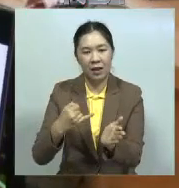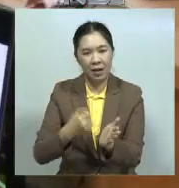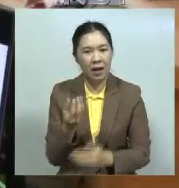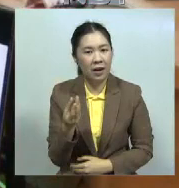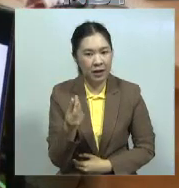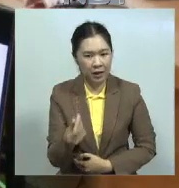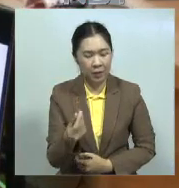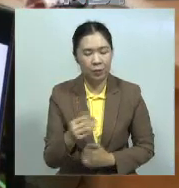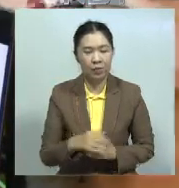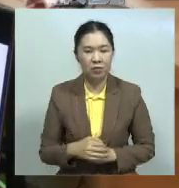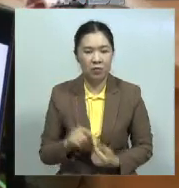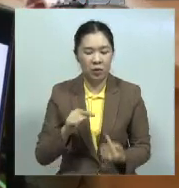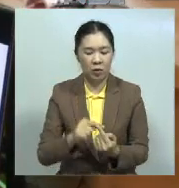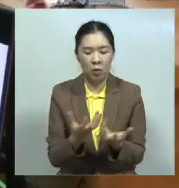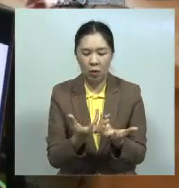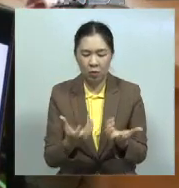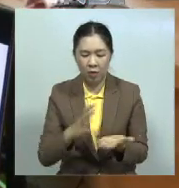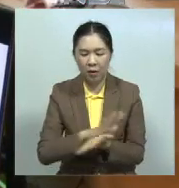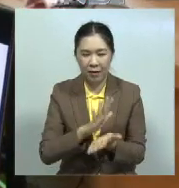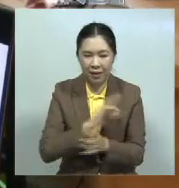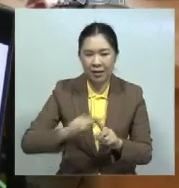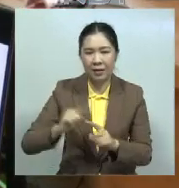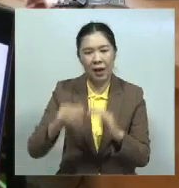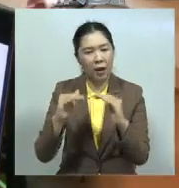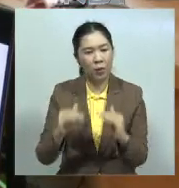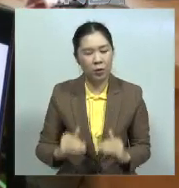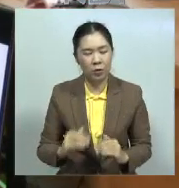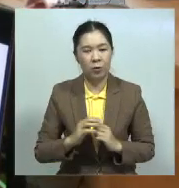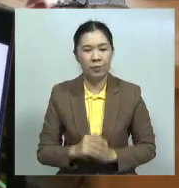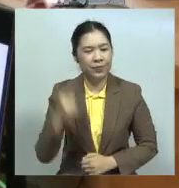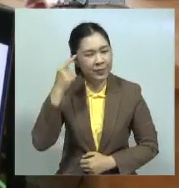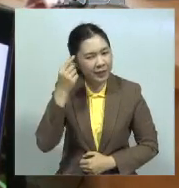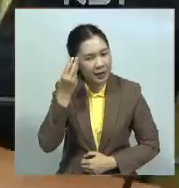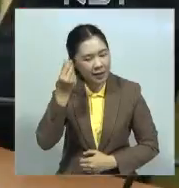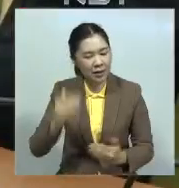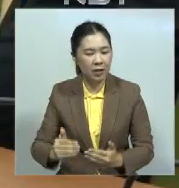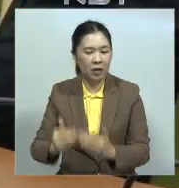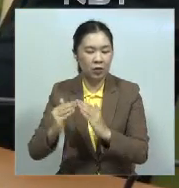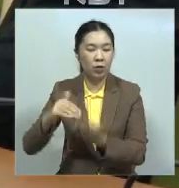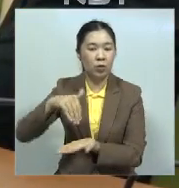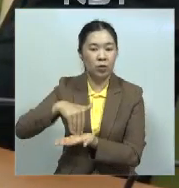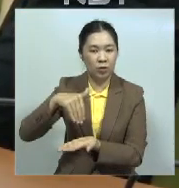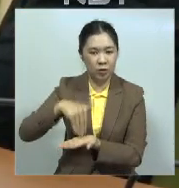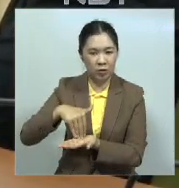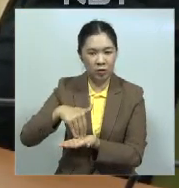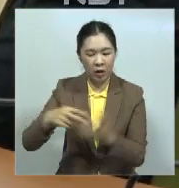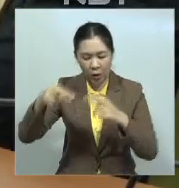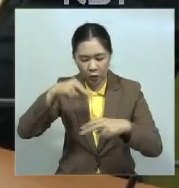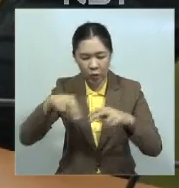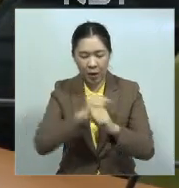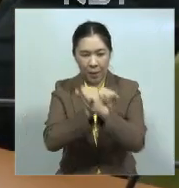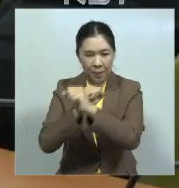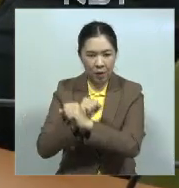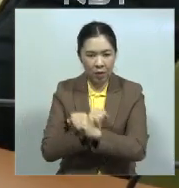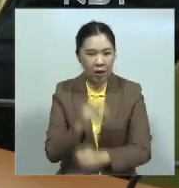เร็วลดภาระด้านเอกสารขณะนี้ค่ะมีแนวคิดจัดตั้งศูนย์เฟกนิวส์เซ็นเตอร์เข้ามาดูแลป้องกันการเผย